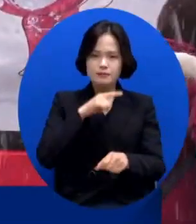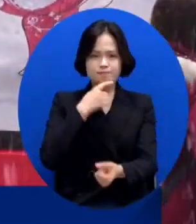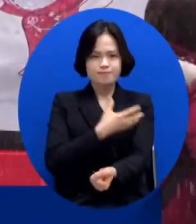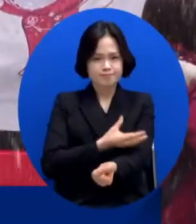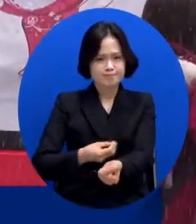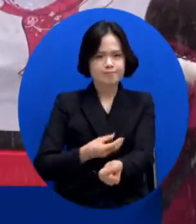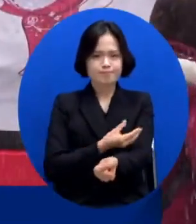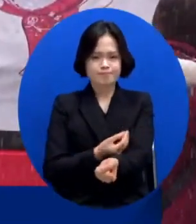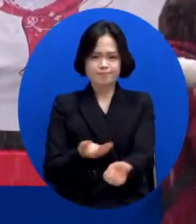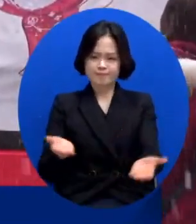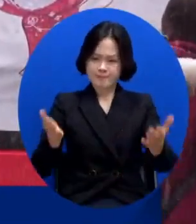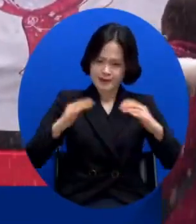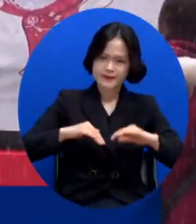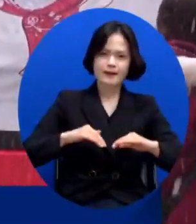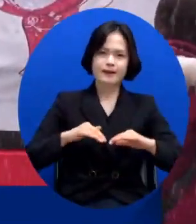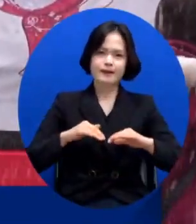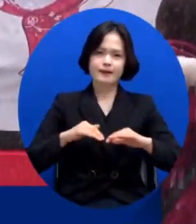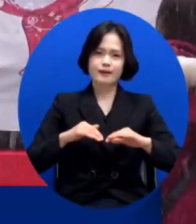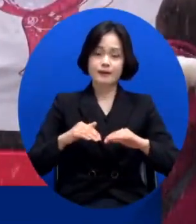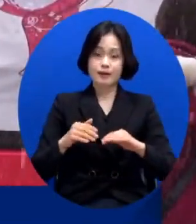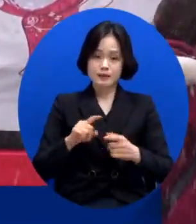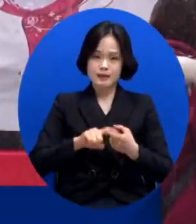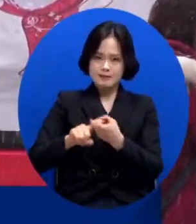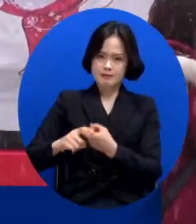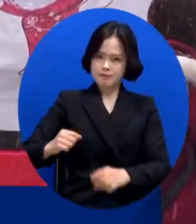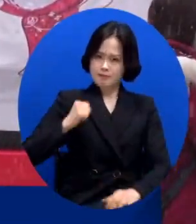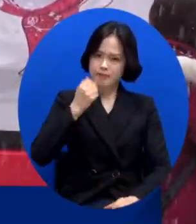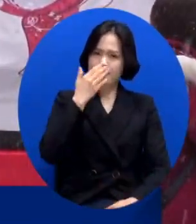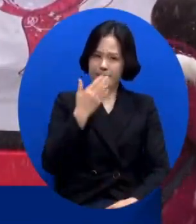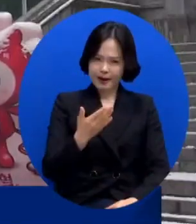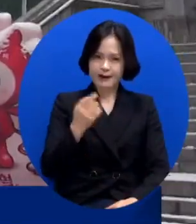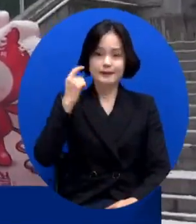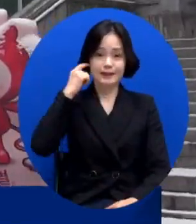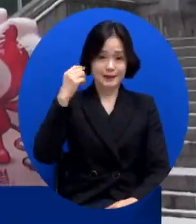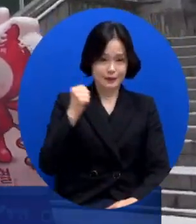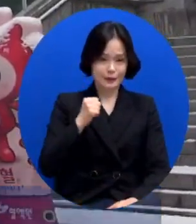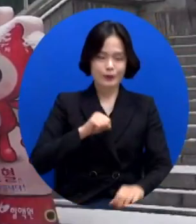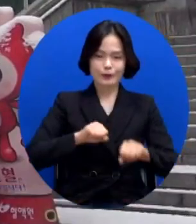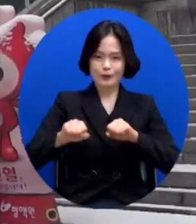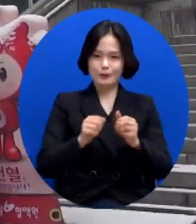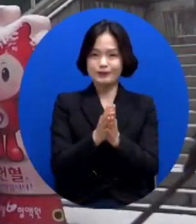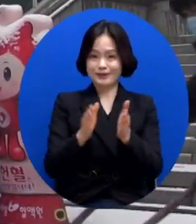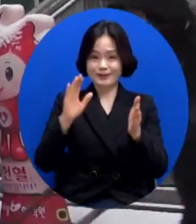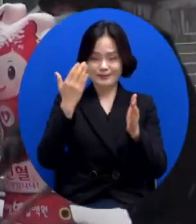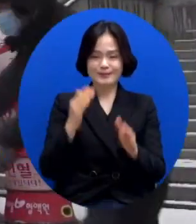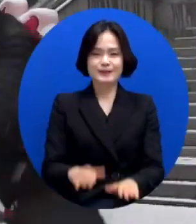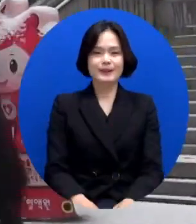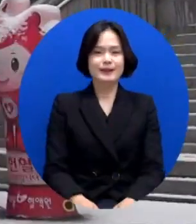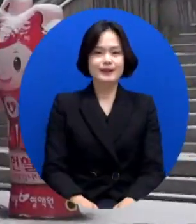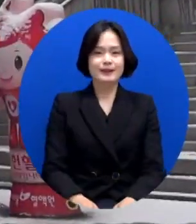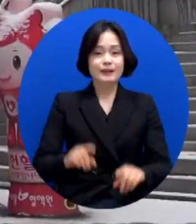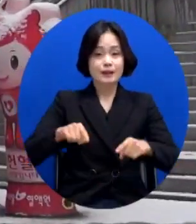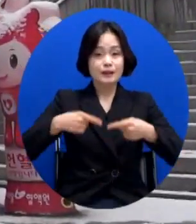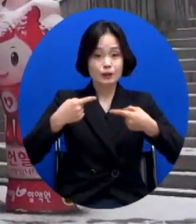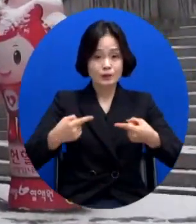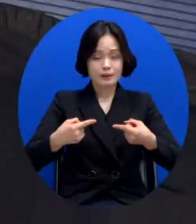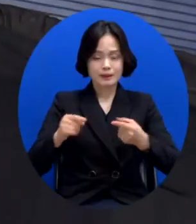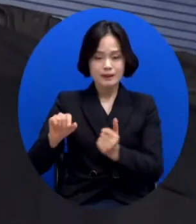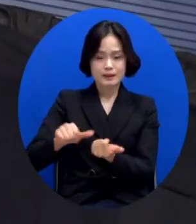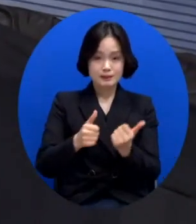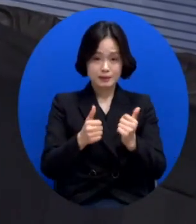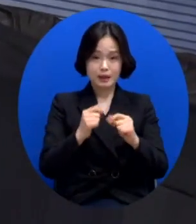교단이 함께하면 더 큰 응집력을 가지게 따라 고 생각을 하고 헌혈 운동에 동참하는 침례교